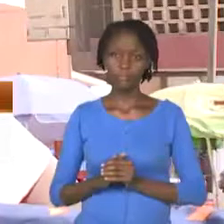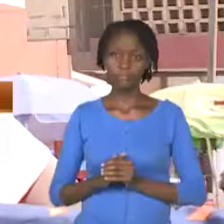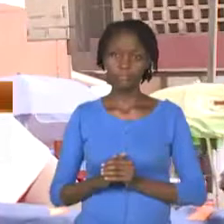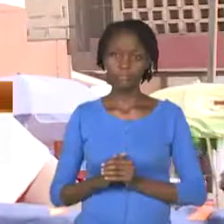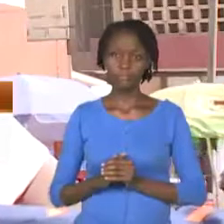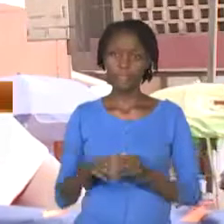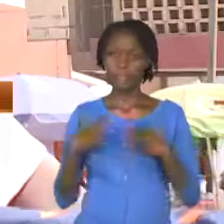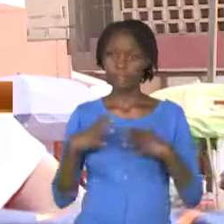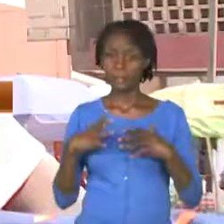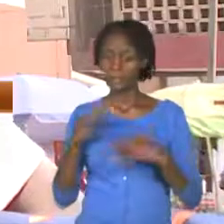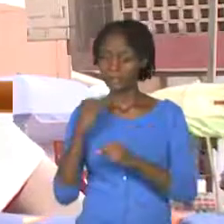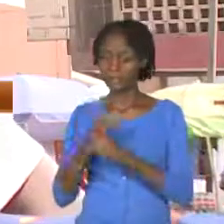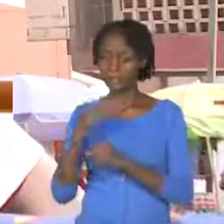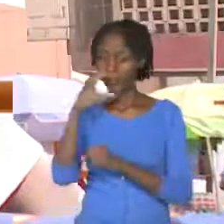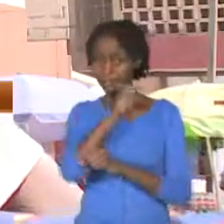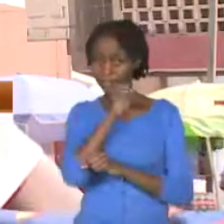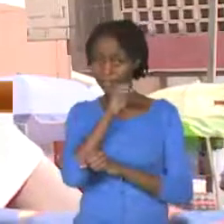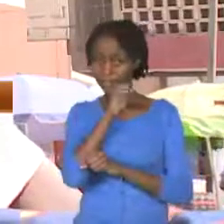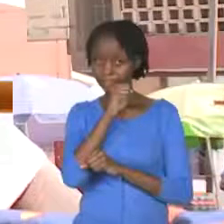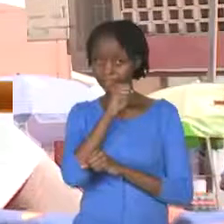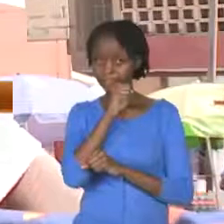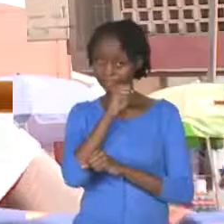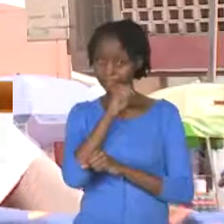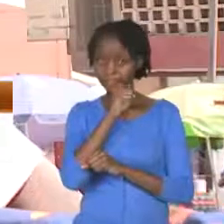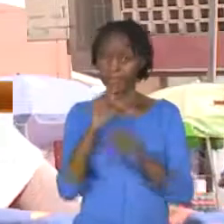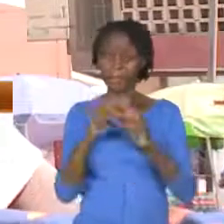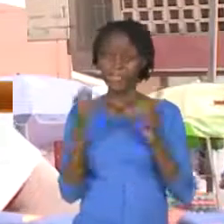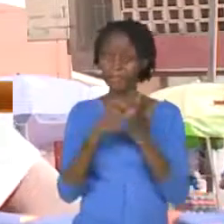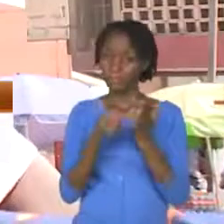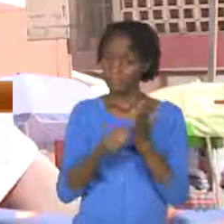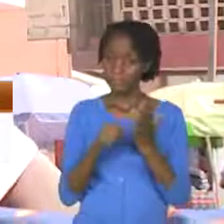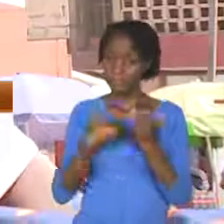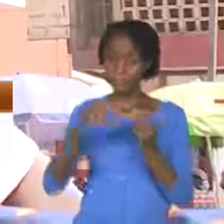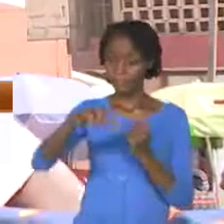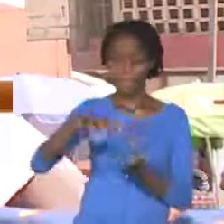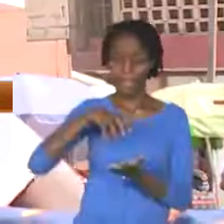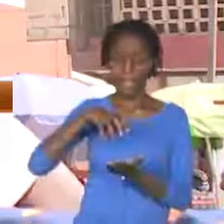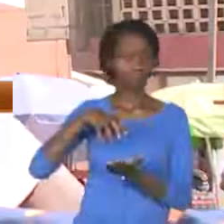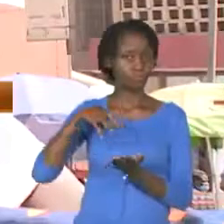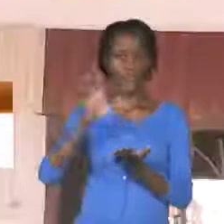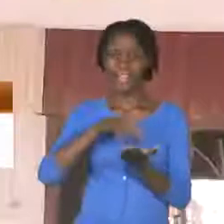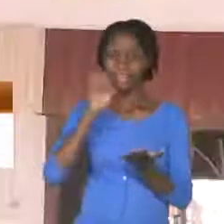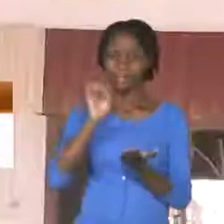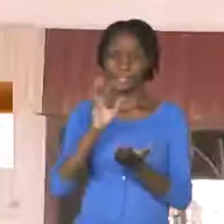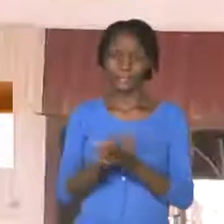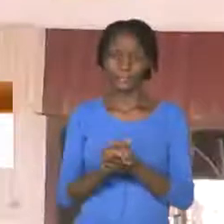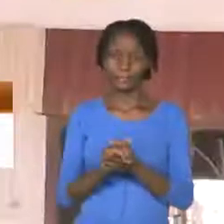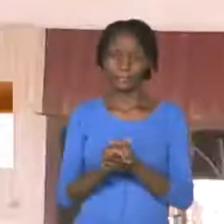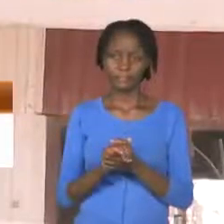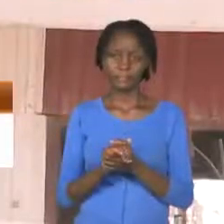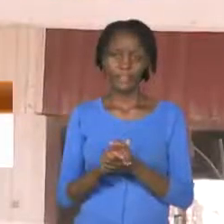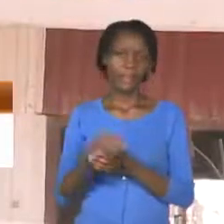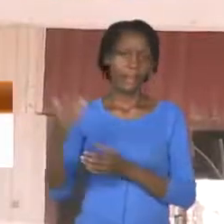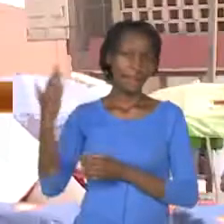kwenda nyumbani. Wako wengi lakini shida tena ni fanyo imefanya wengi wakibaki huku hivi. Tofauti ya kitambo